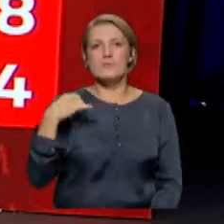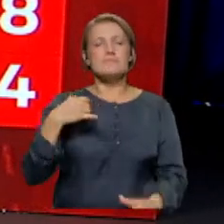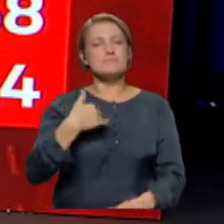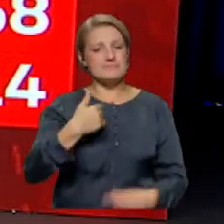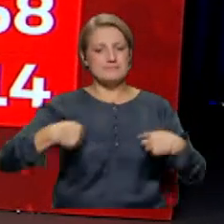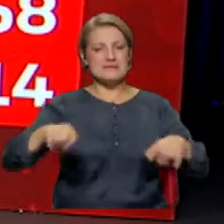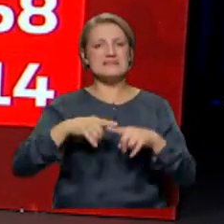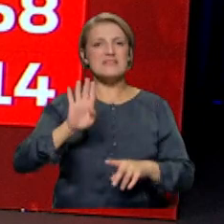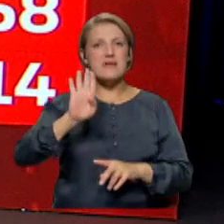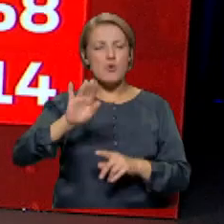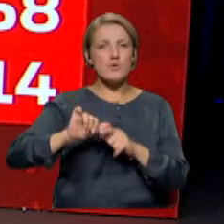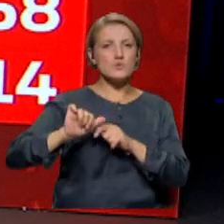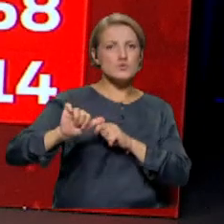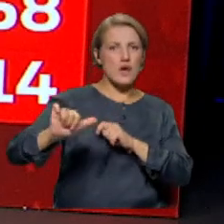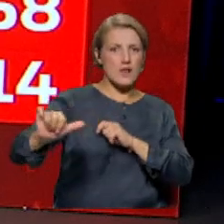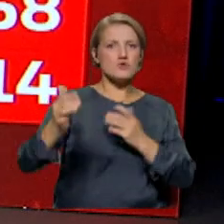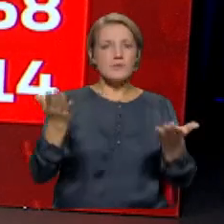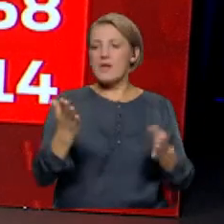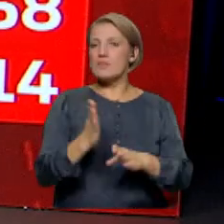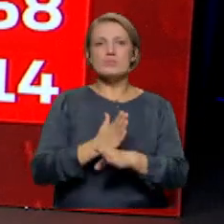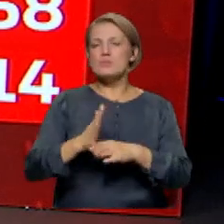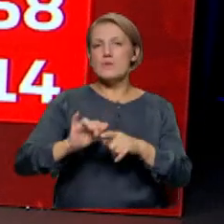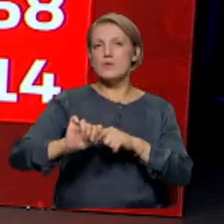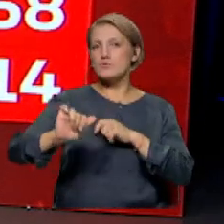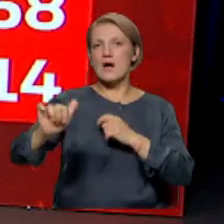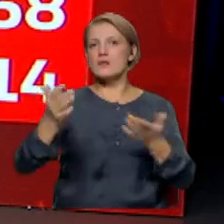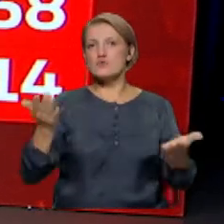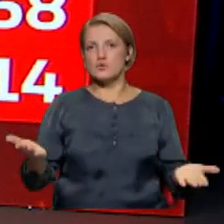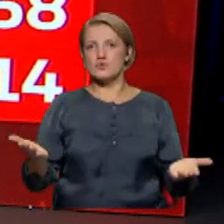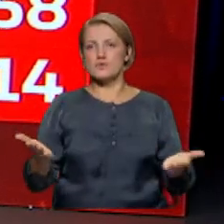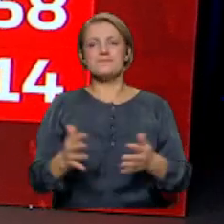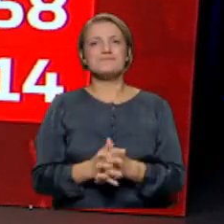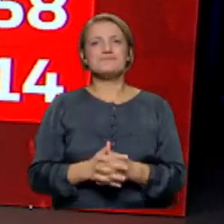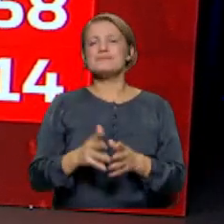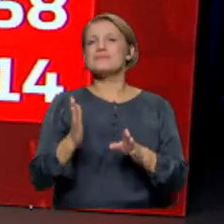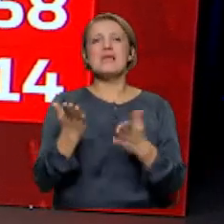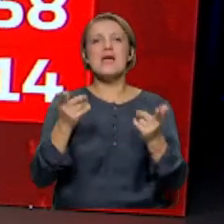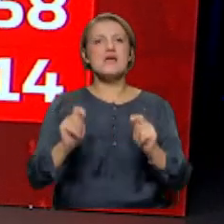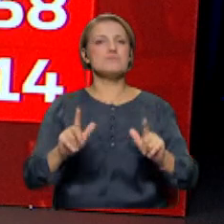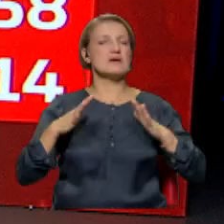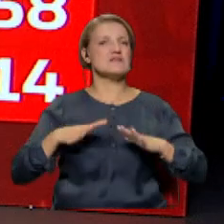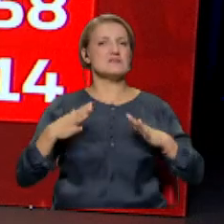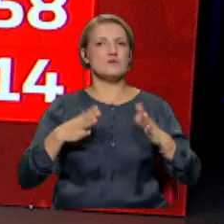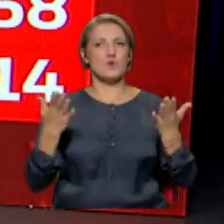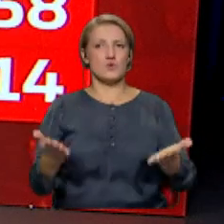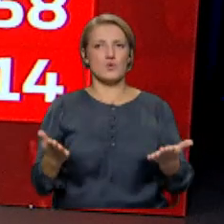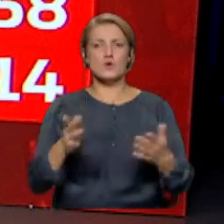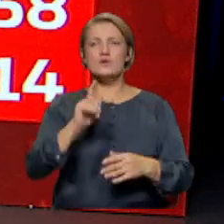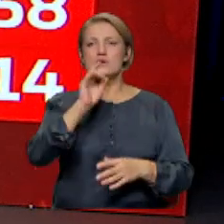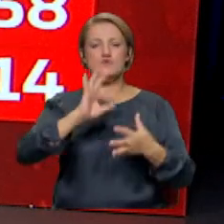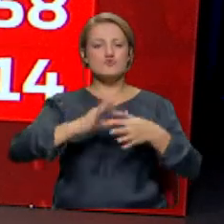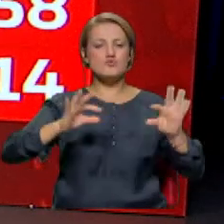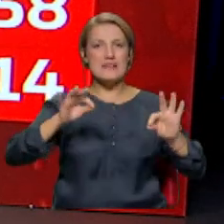demokrasiden uzaklaşıyor muyuz? Neden uzaklaşıyoruz uzaklaşıyorsak? Ne yapılmak isteniyor? İşte